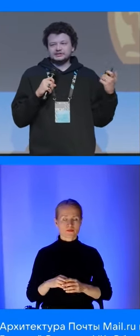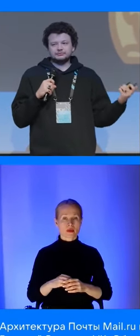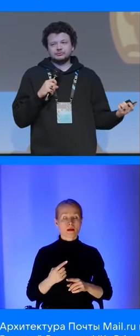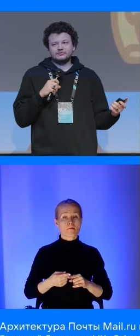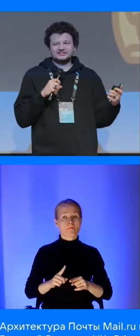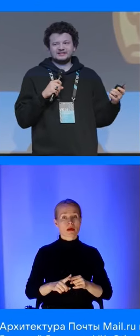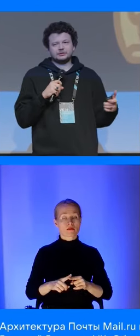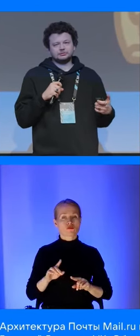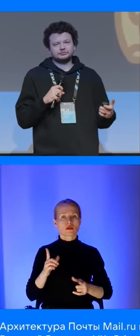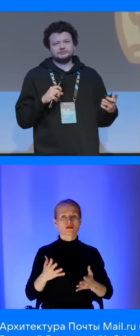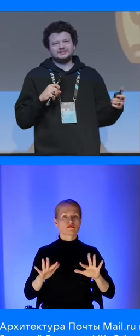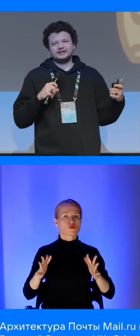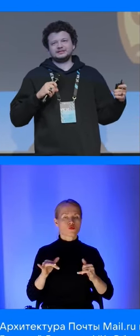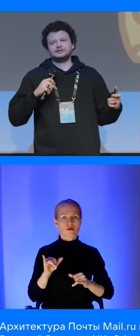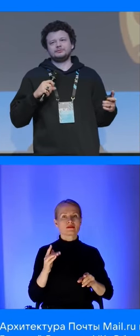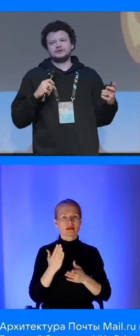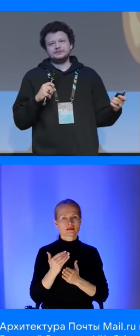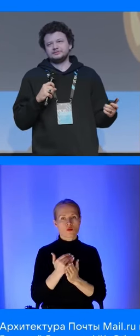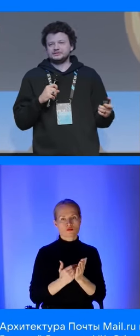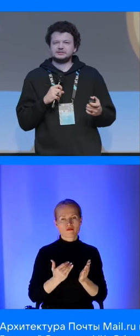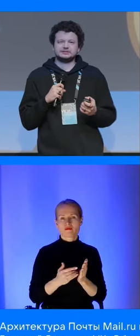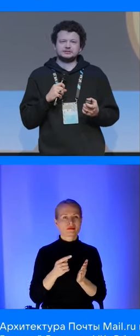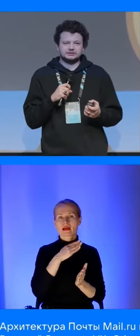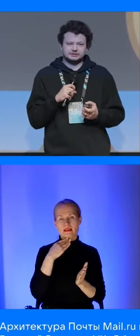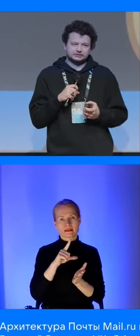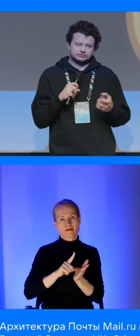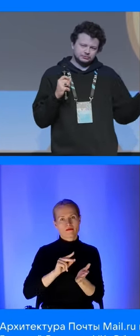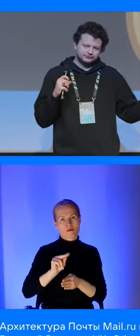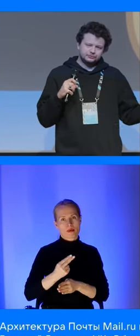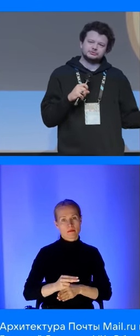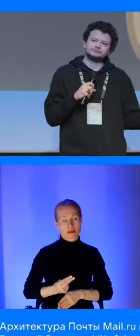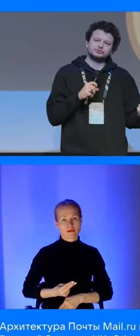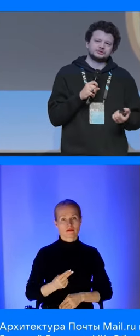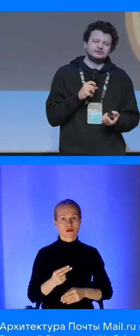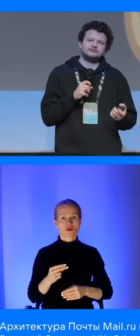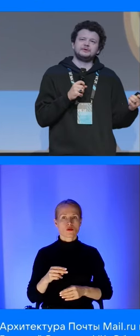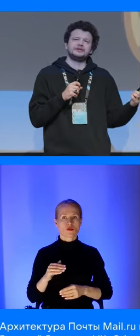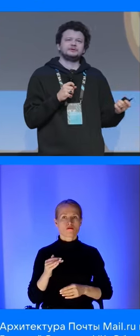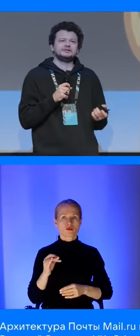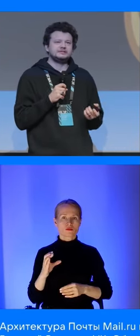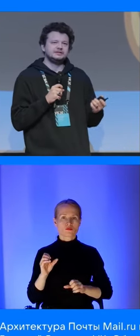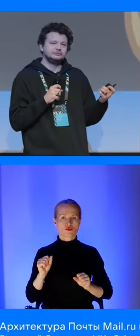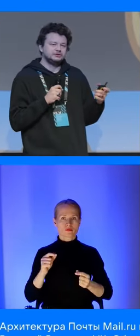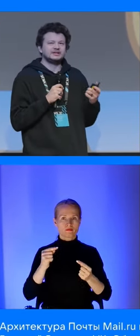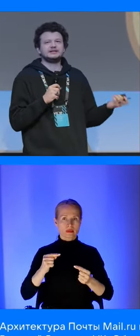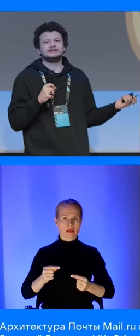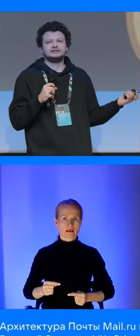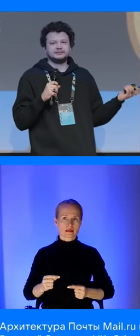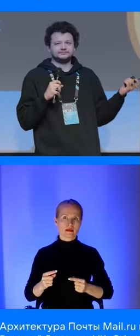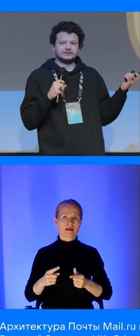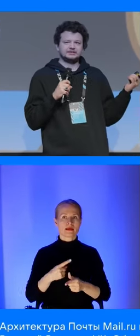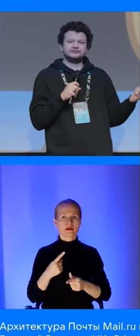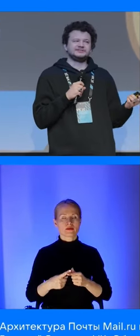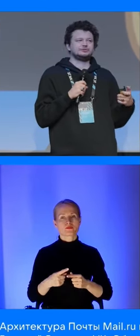Поэтому, если вдруг у вас есть такой софт, и вы не хотите его переписывать, то Fuse может вам вполне подойти, ну или